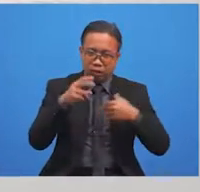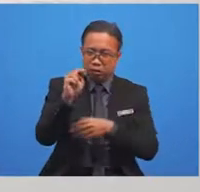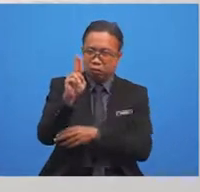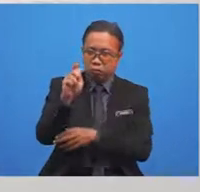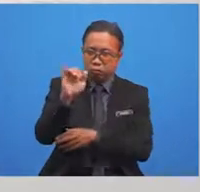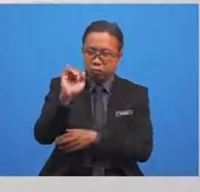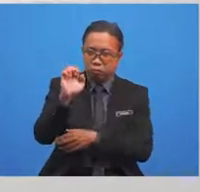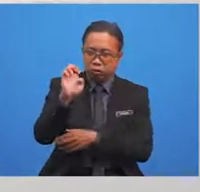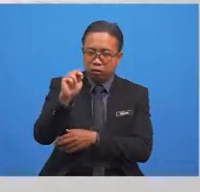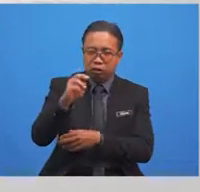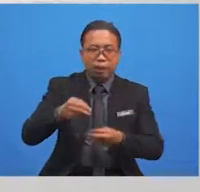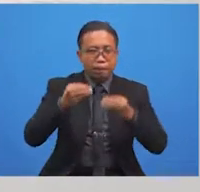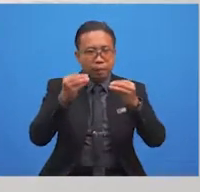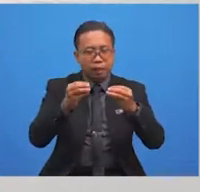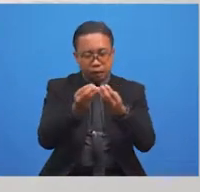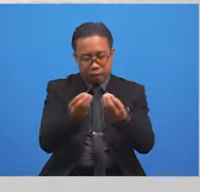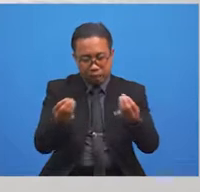nutrien kepada tanah.